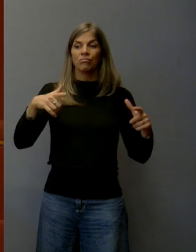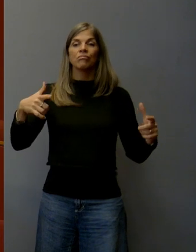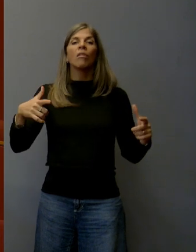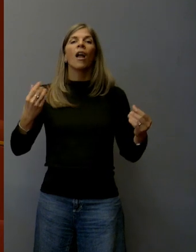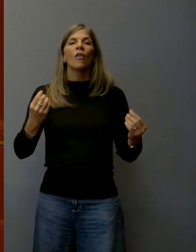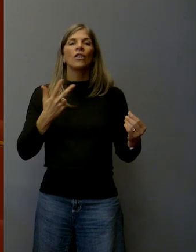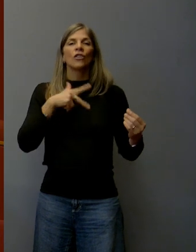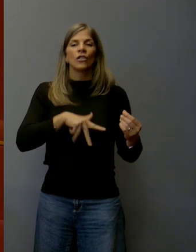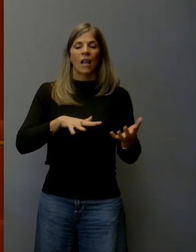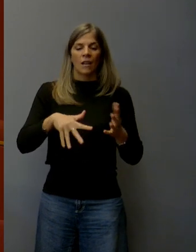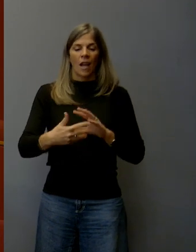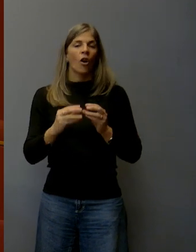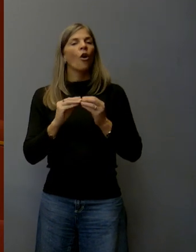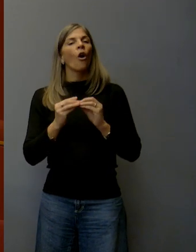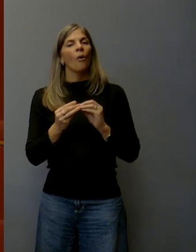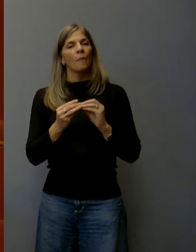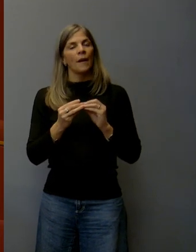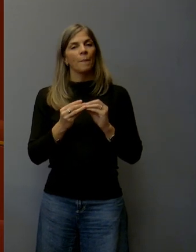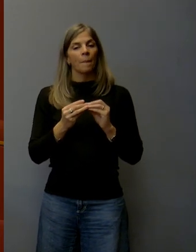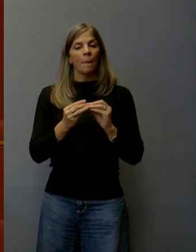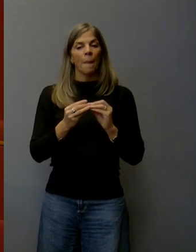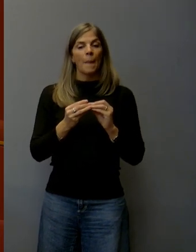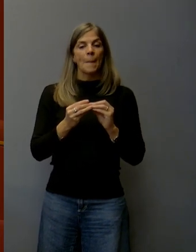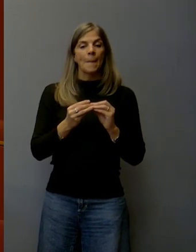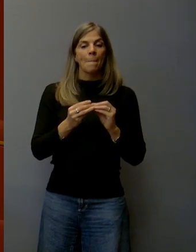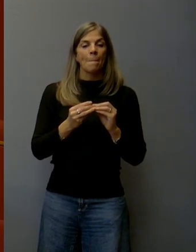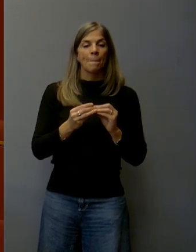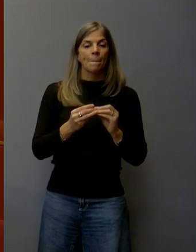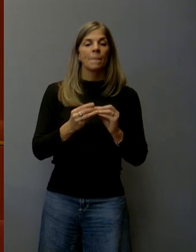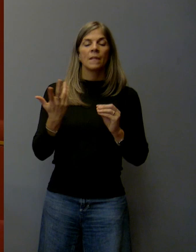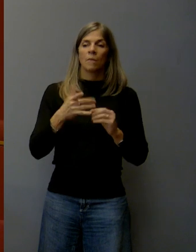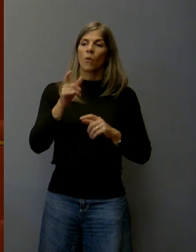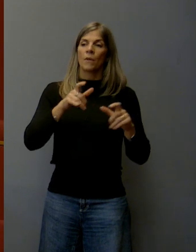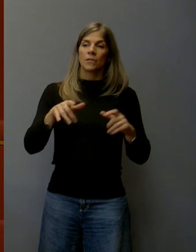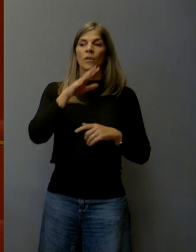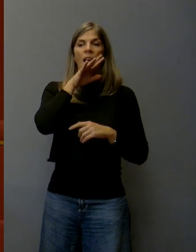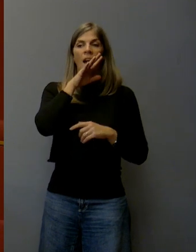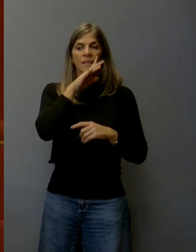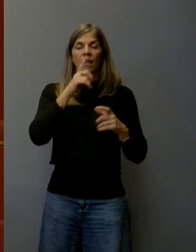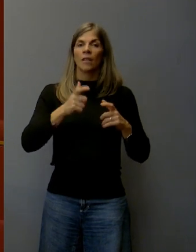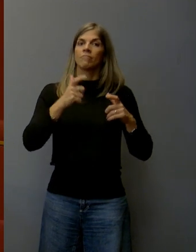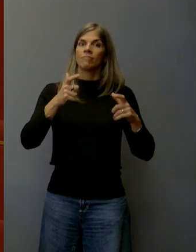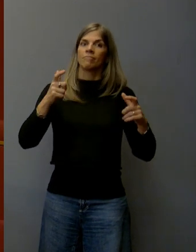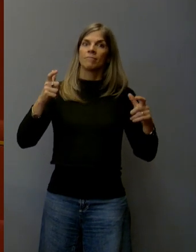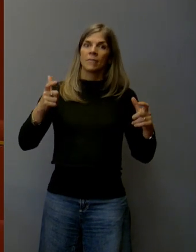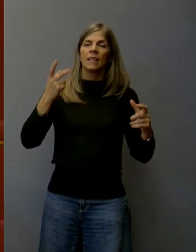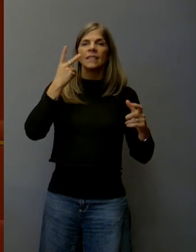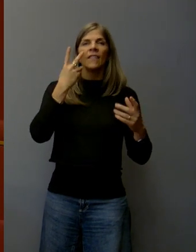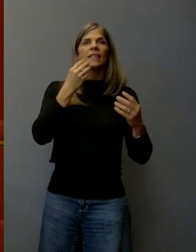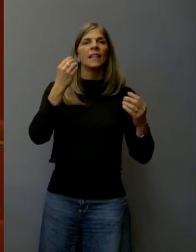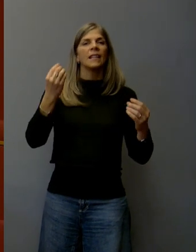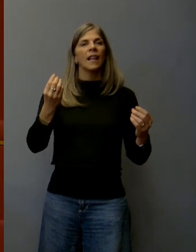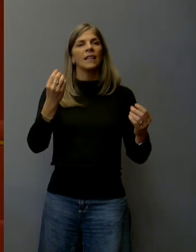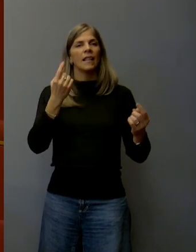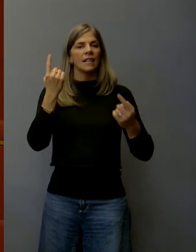persone anziane si riflette in molti in molti In molti casi Diciamo in molti aspetti uno facile